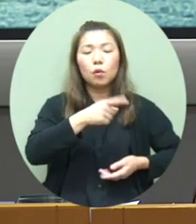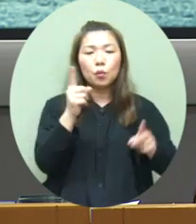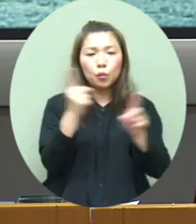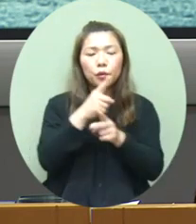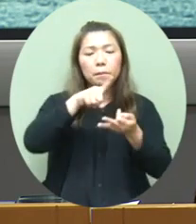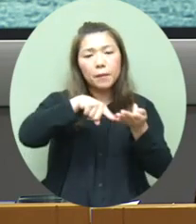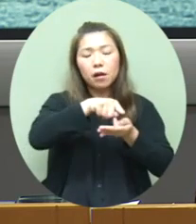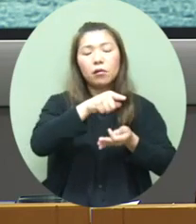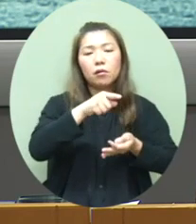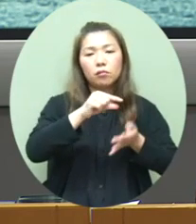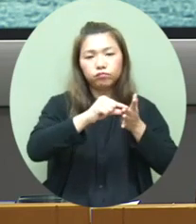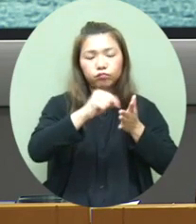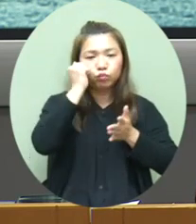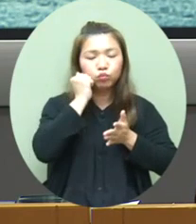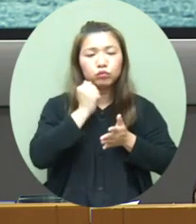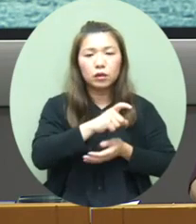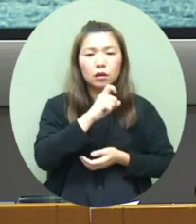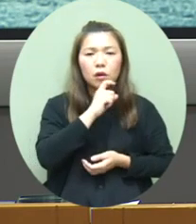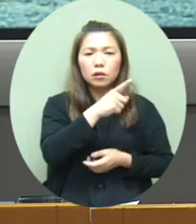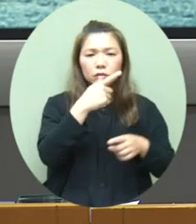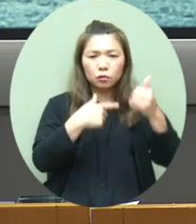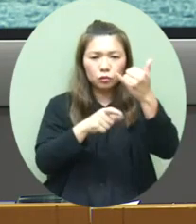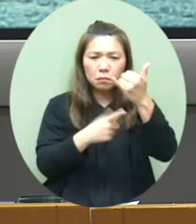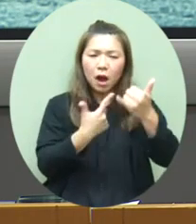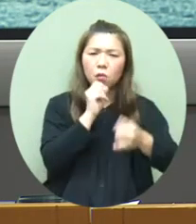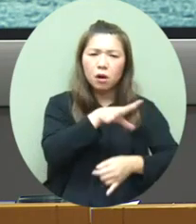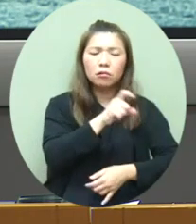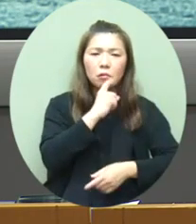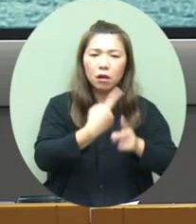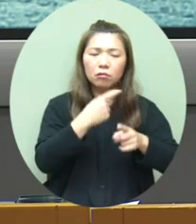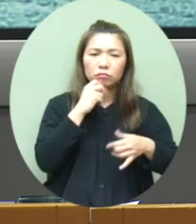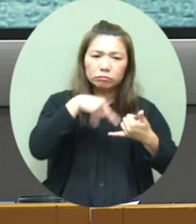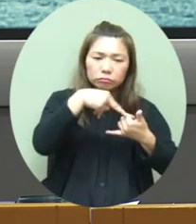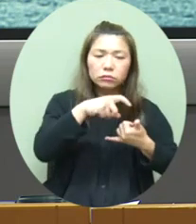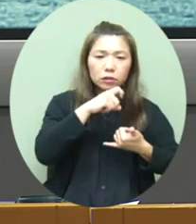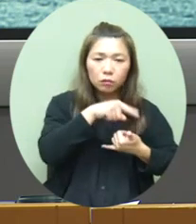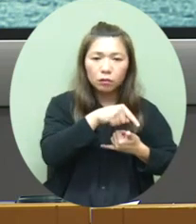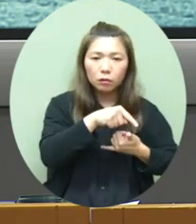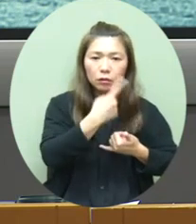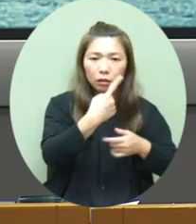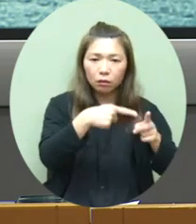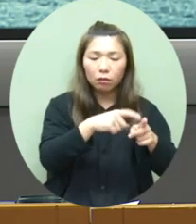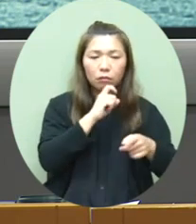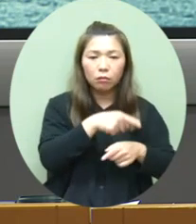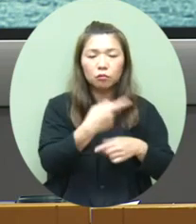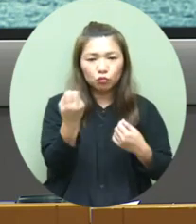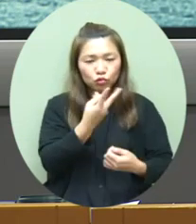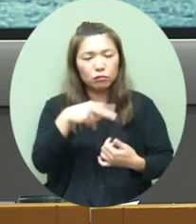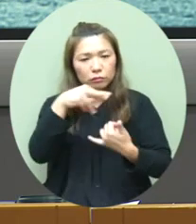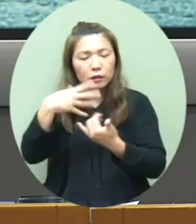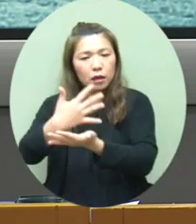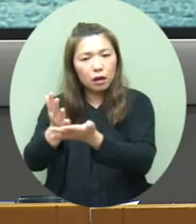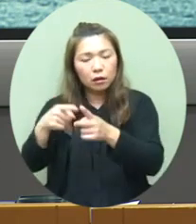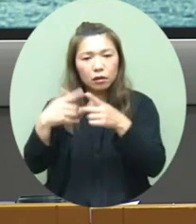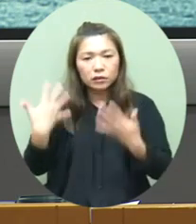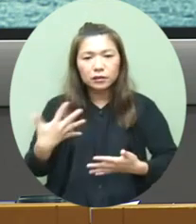6月18號就是講過有其中一個個案啦，當時都是檢疫了一些人士嘅，咁而家咧就喺